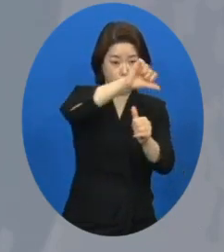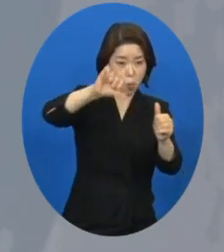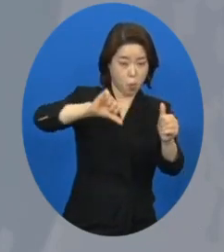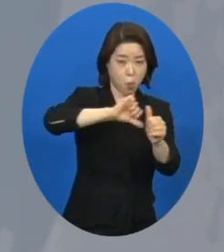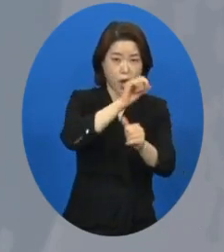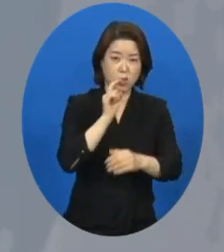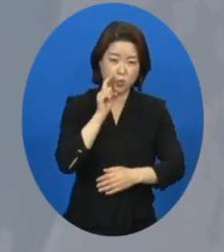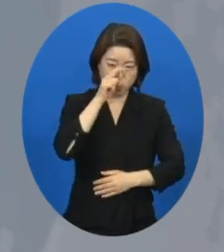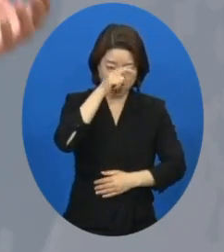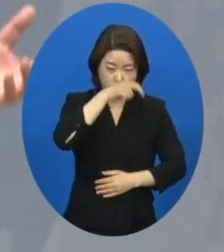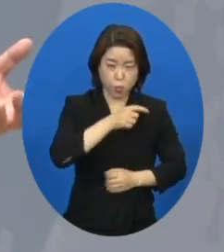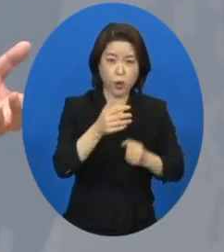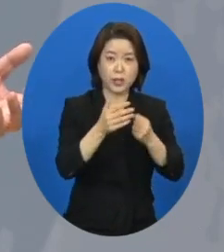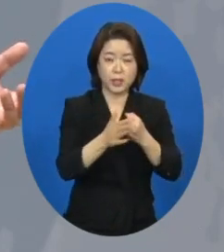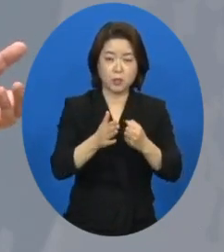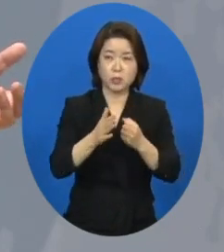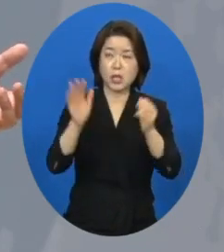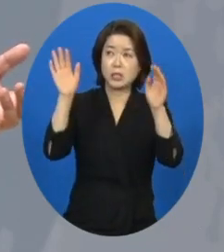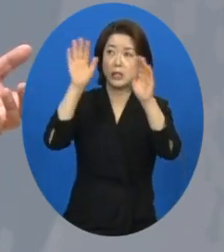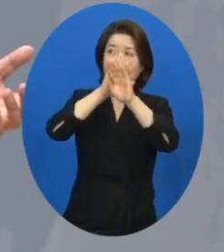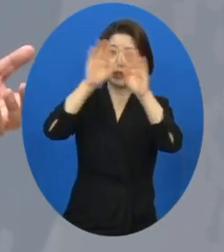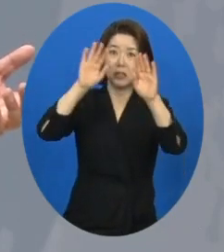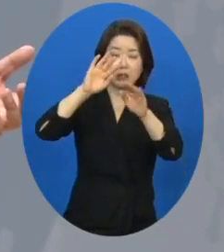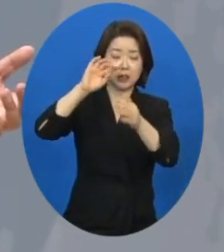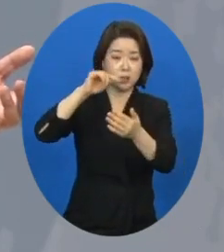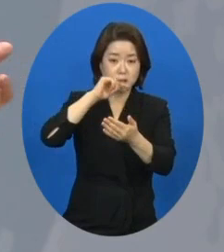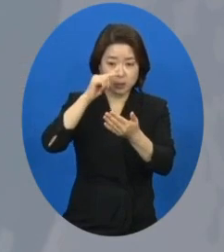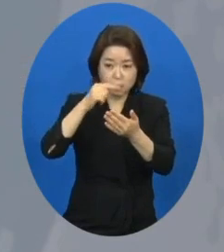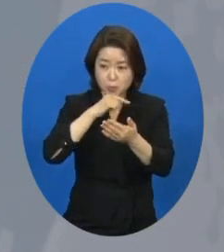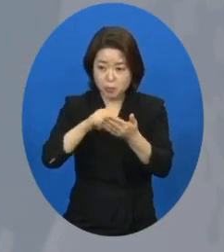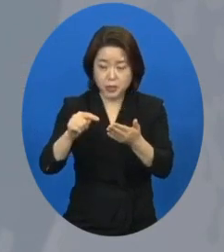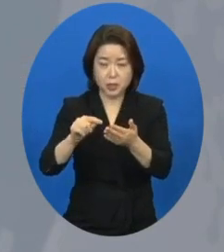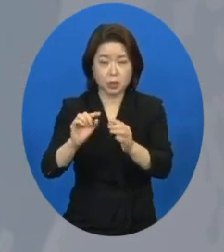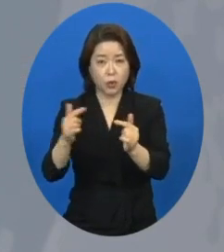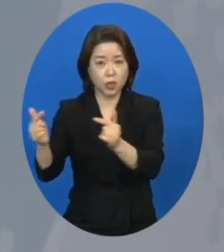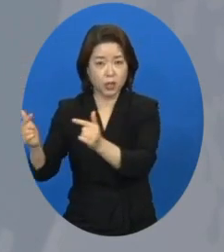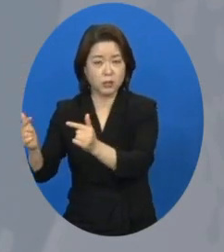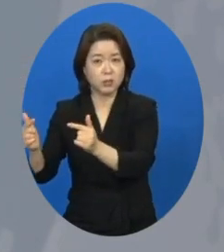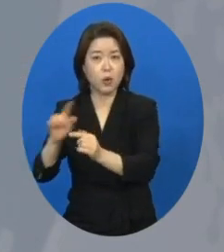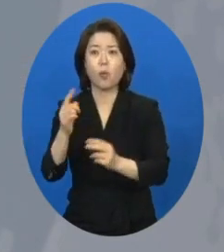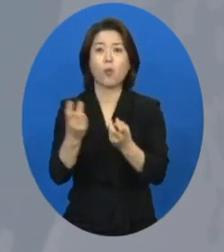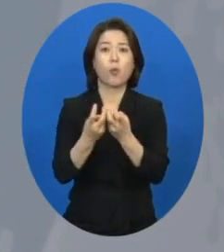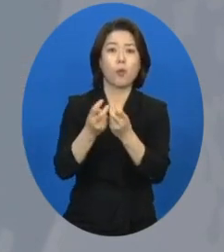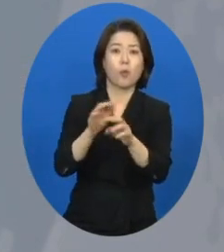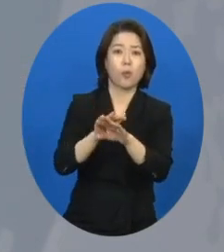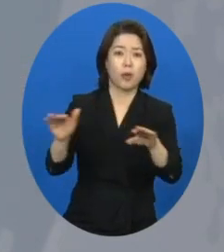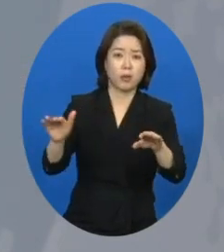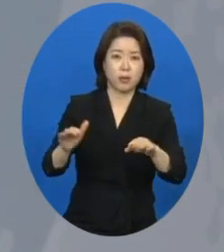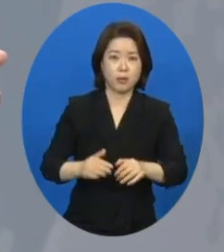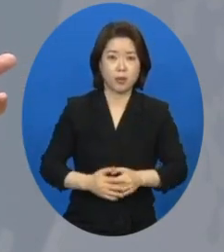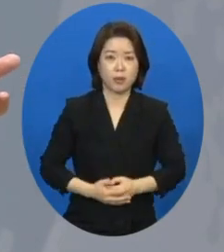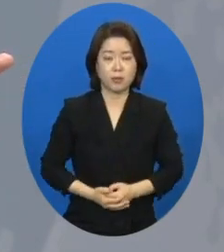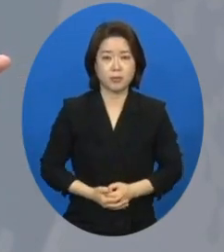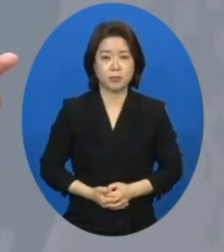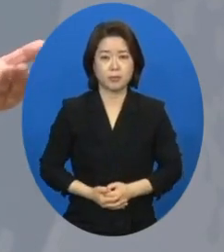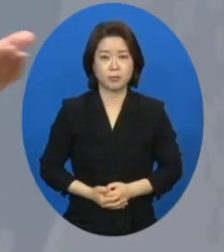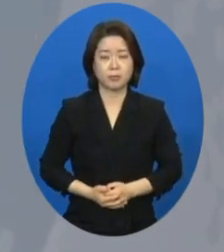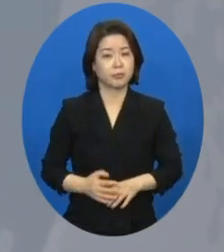환경오염으로 인한 이 기후재앙의 문제, 이거 정말 어떻게 해결하죠?